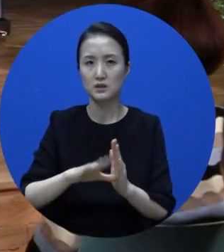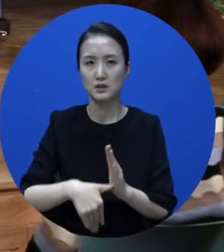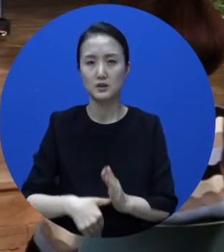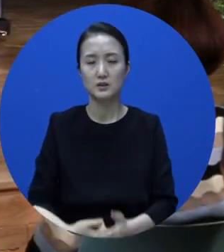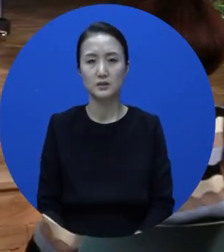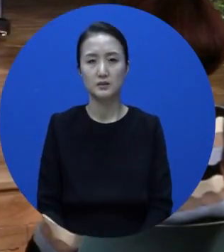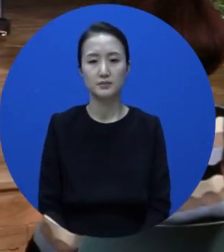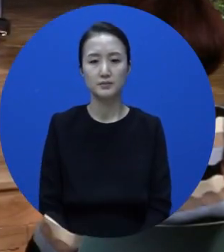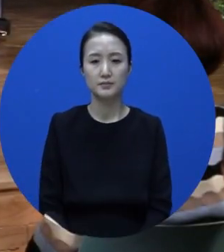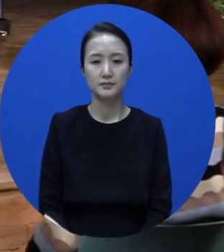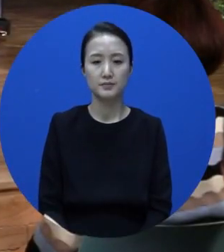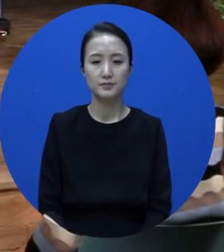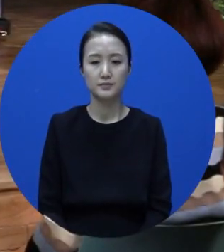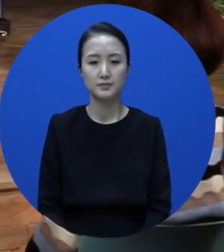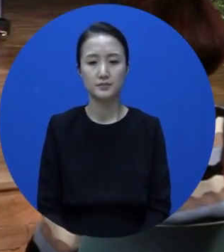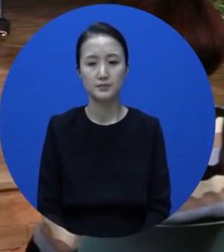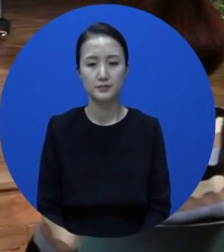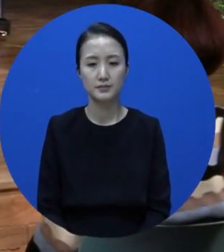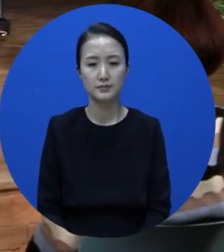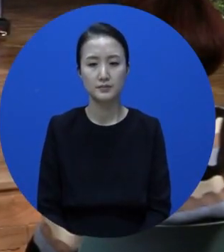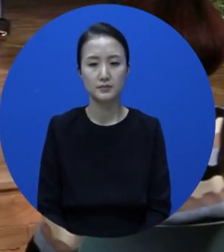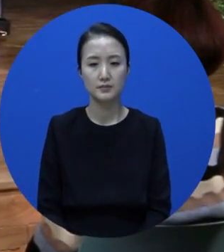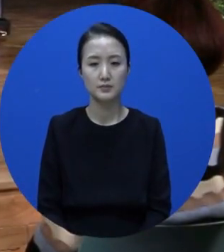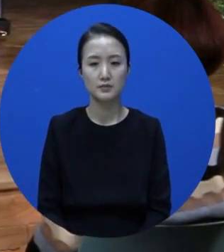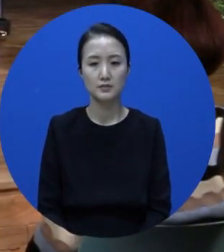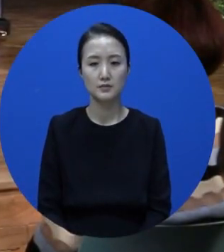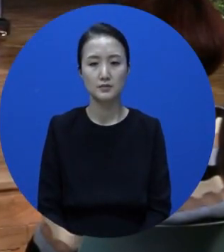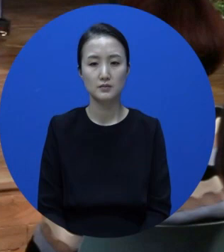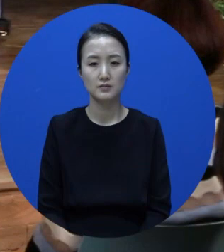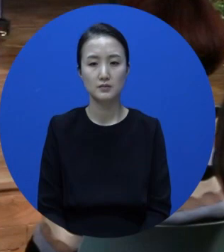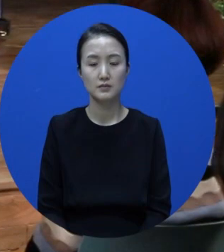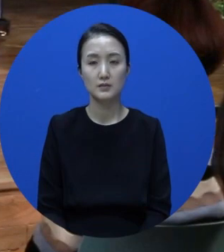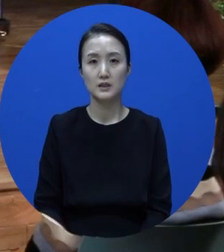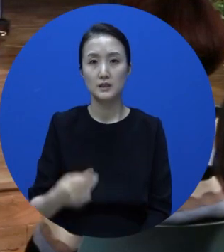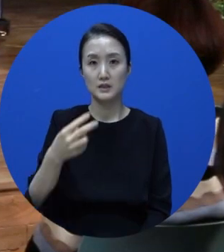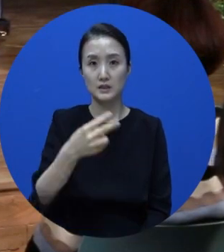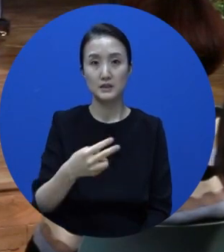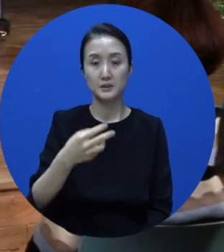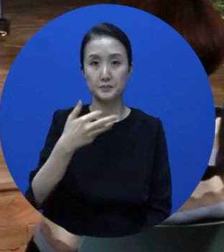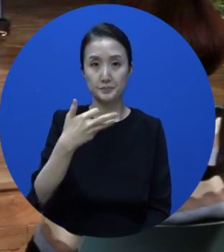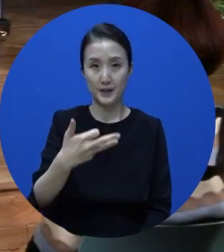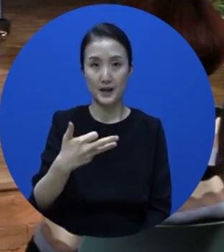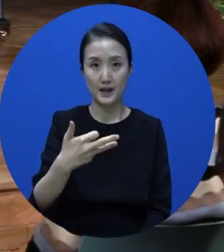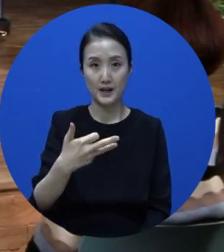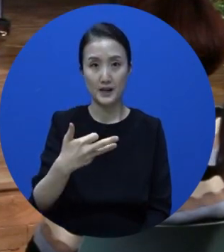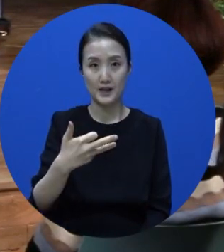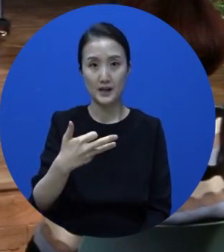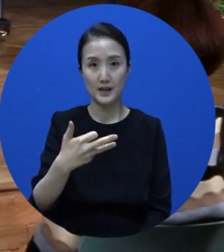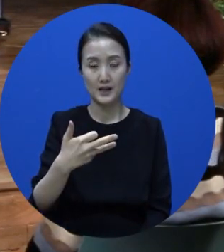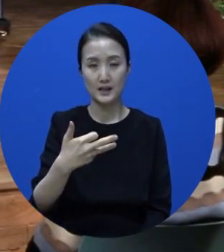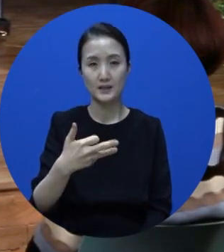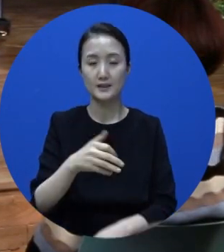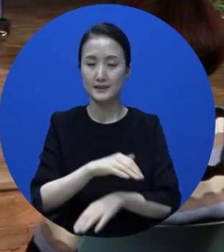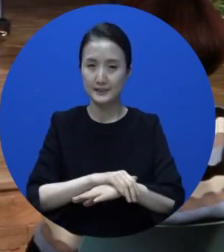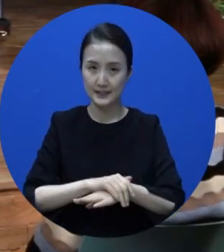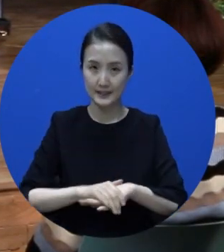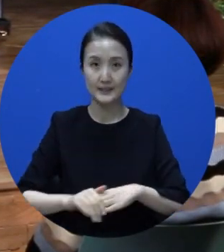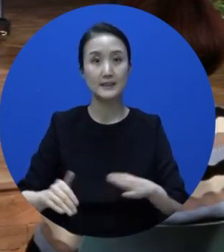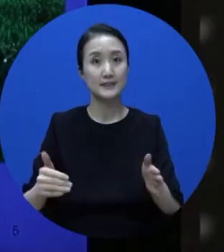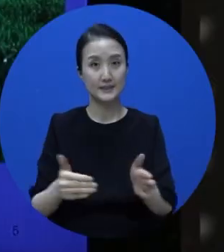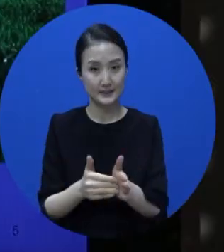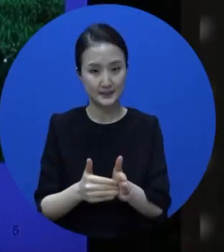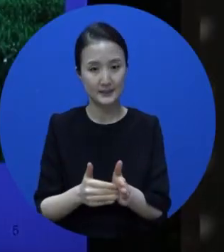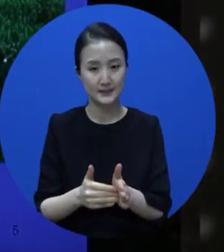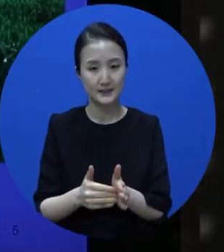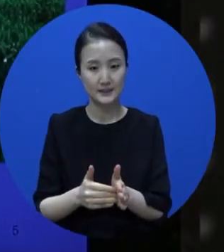그런데 한번 손 좀 들어봐 주세요 저랑 다같이 2018 년 안에 이렇게 걸어 왔어요 걸어 왔는데 이제